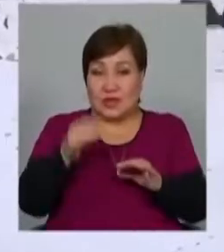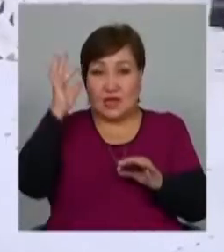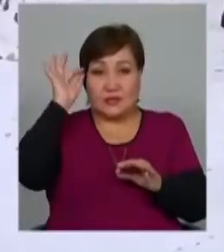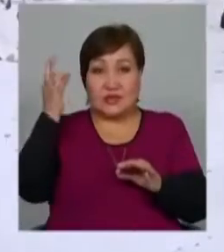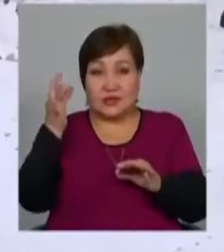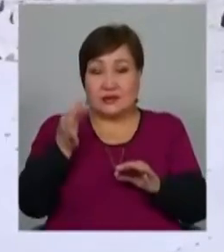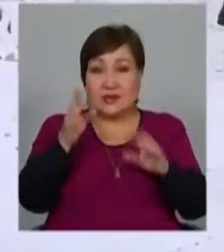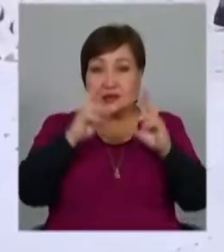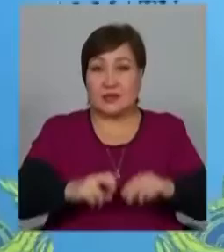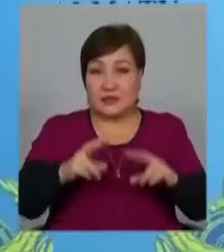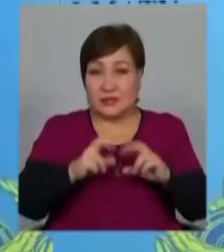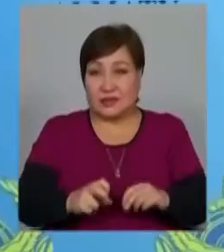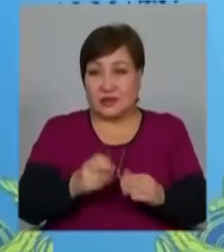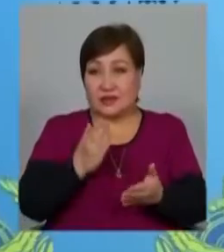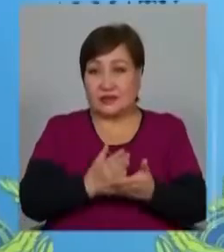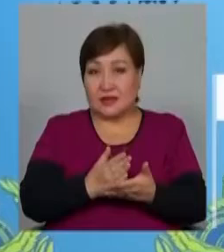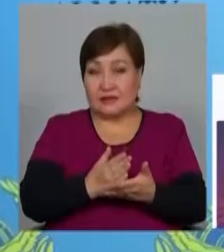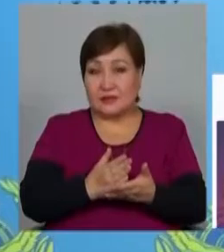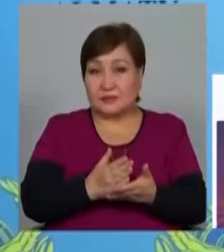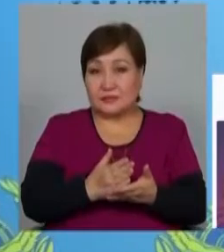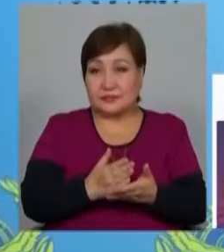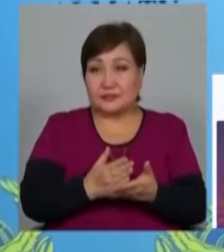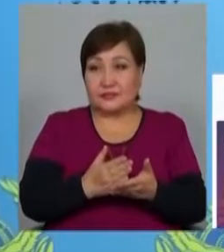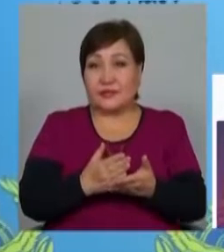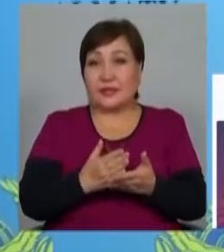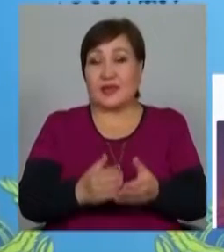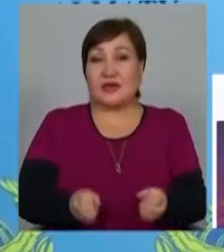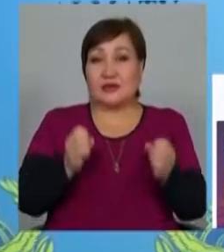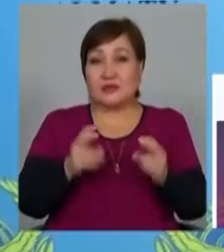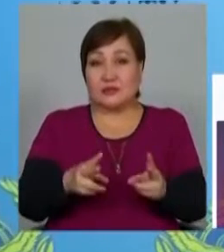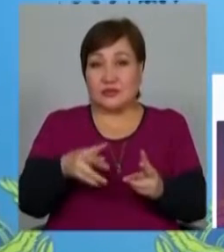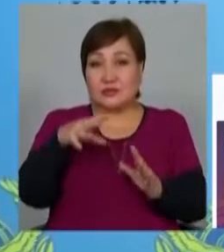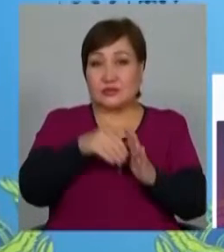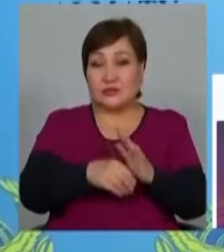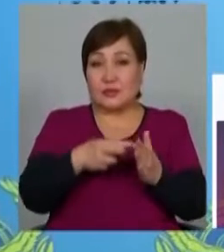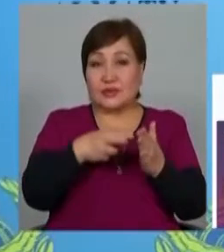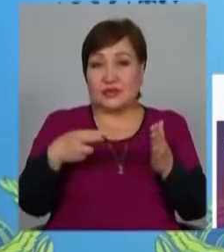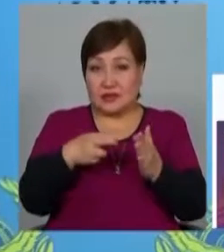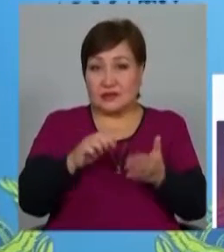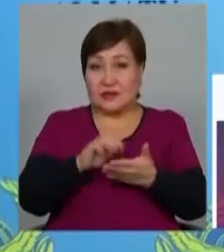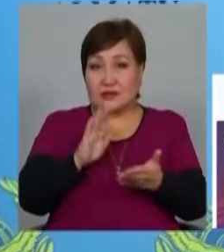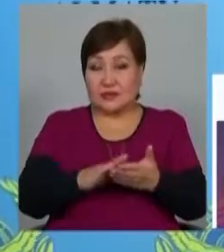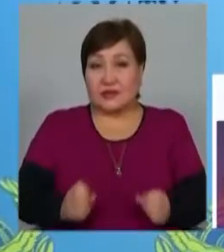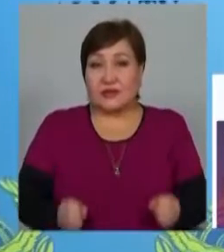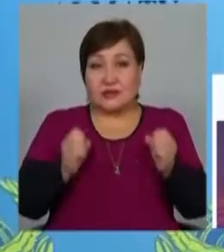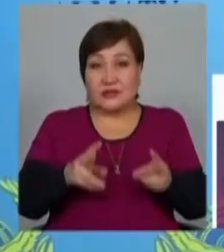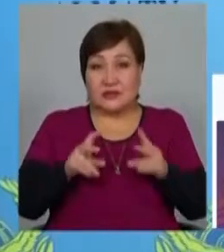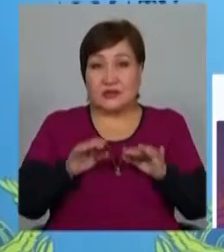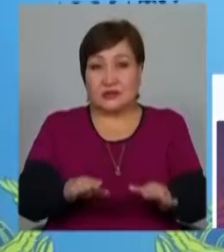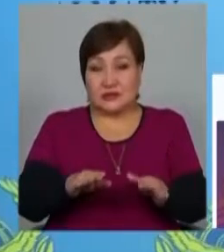сараптама тағайындалды. Заттай дәлелдемелермен қылмыс құралы пышақ тәркіленіп, қылмыстық іс материалдарына